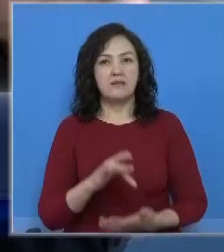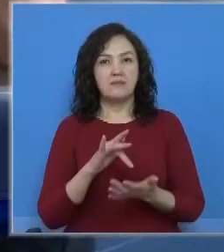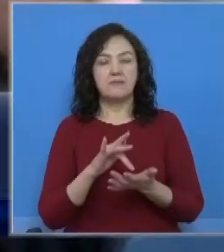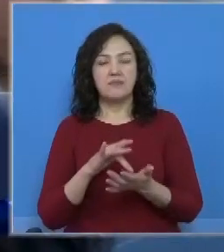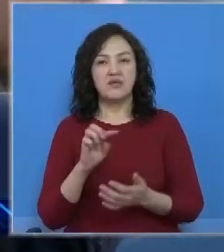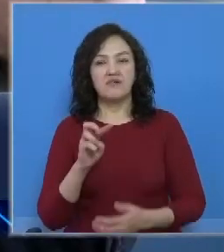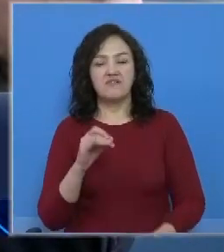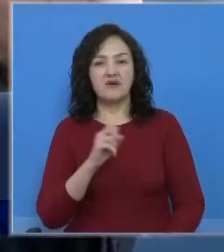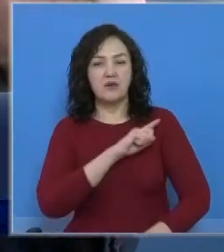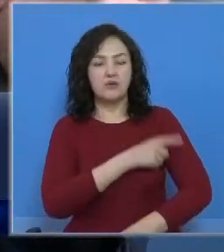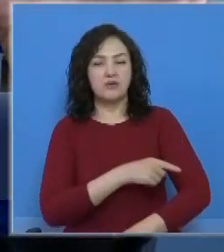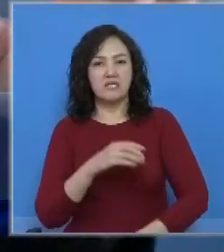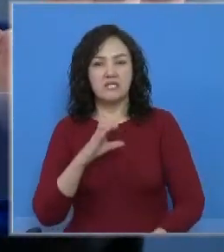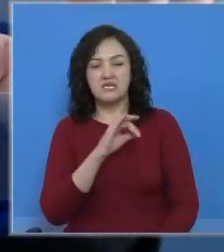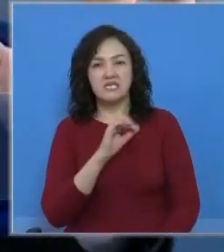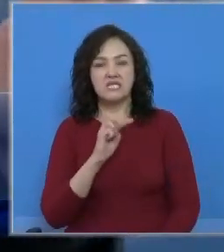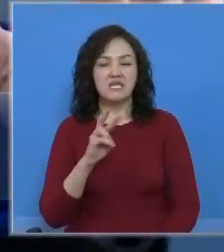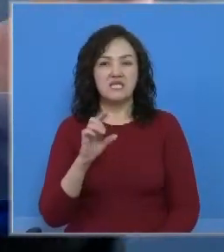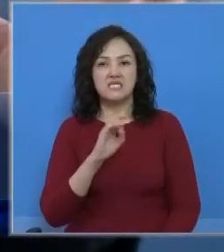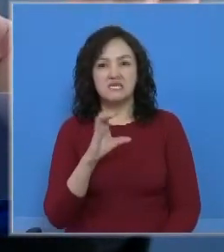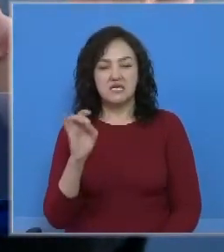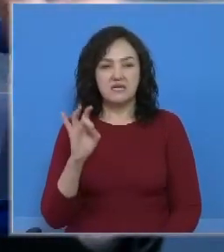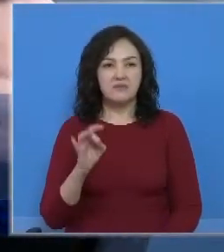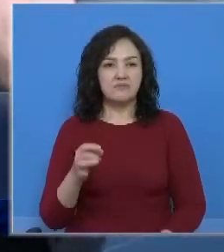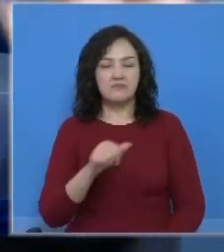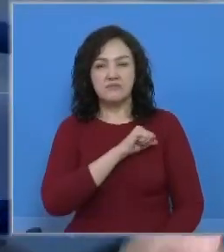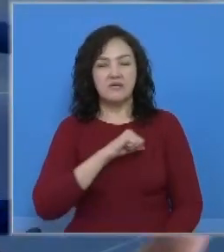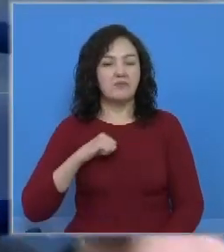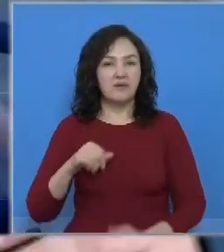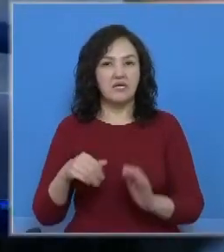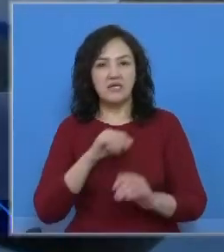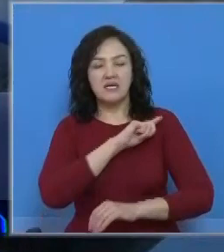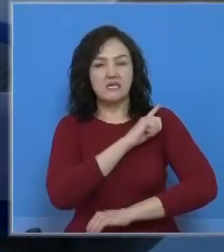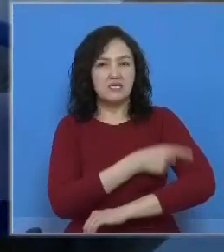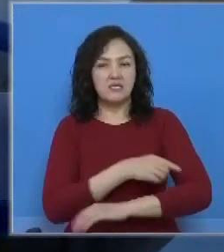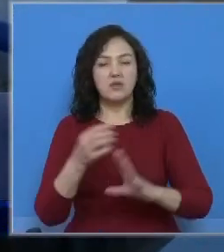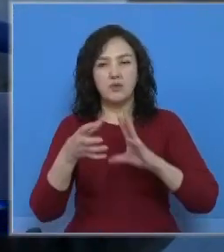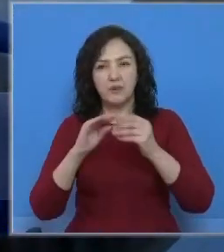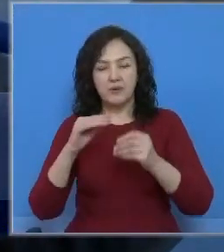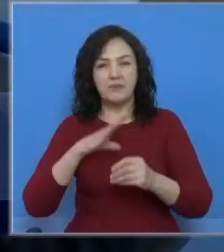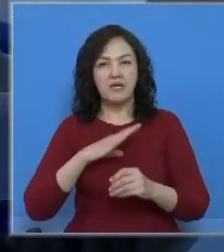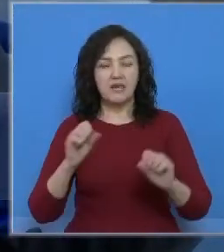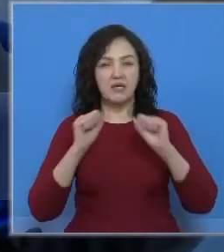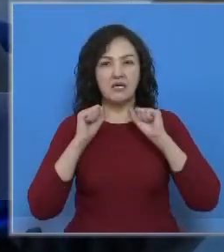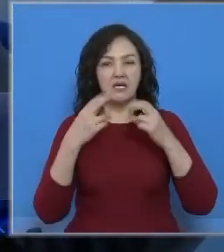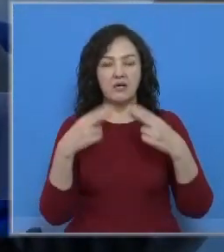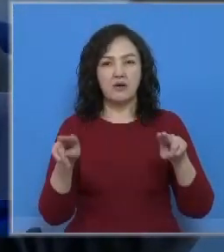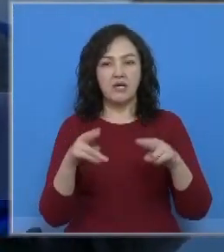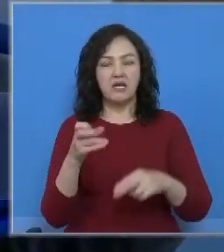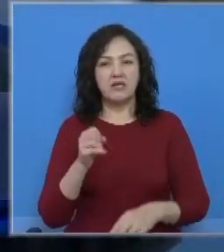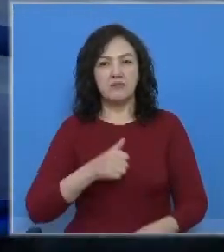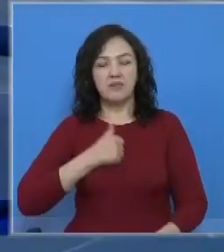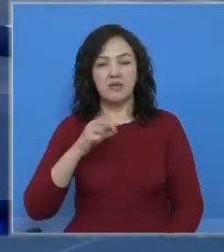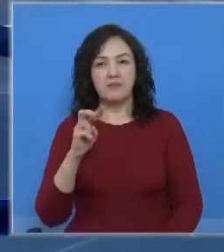Вооруженных Сил СССР тогда было самое сильное общество служил Я в спортивном клубе армии